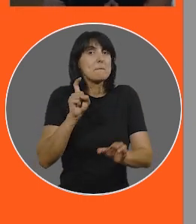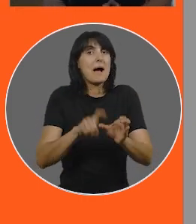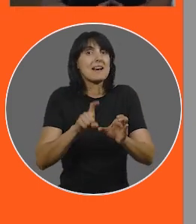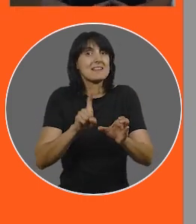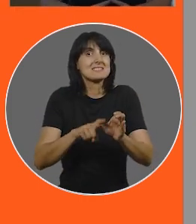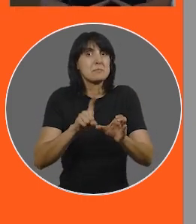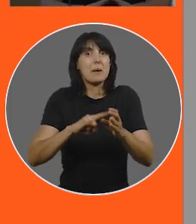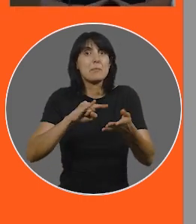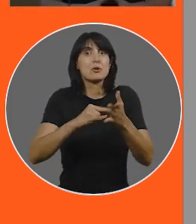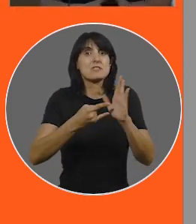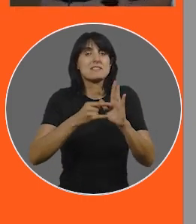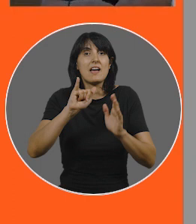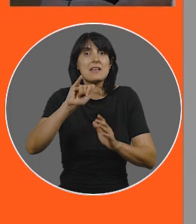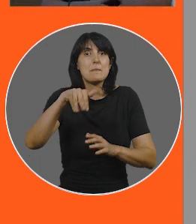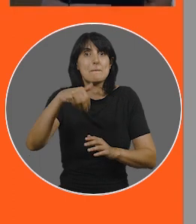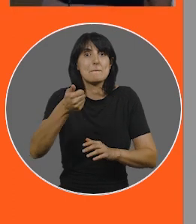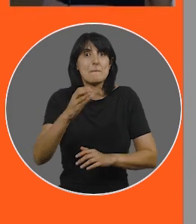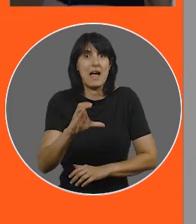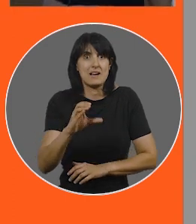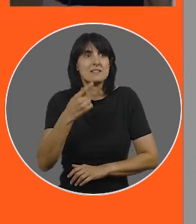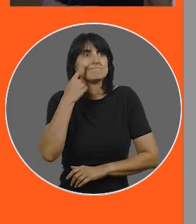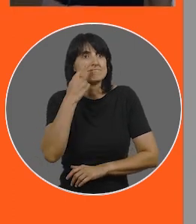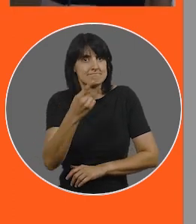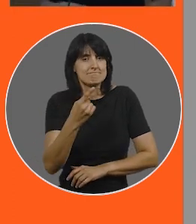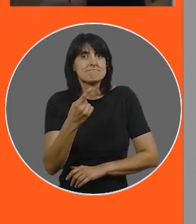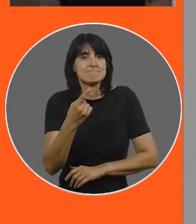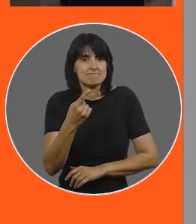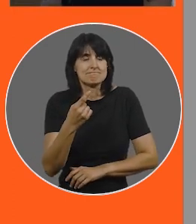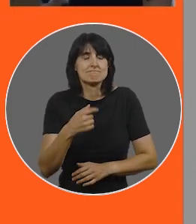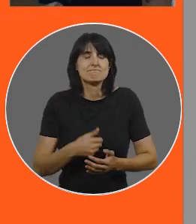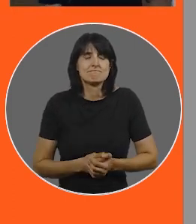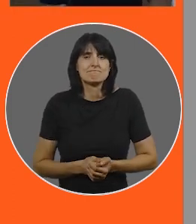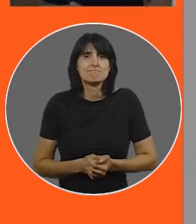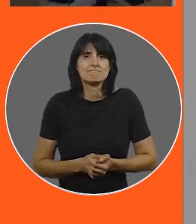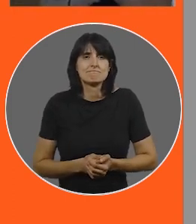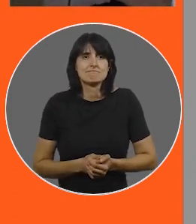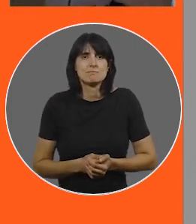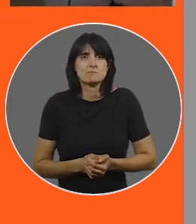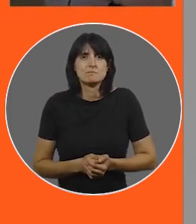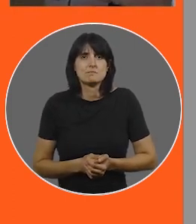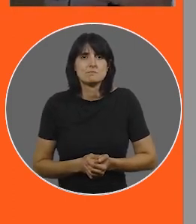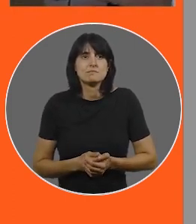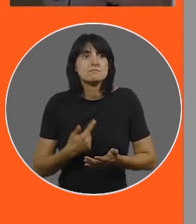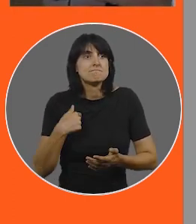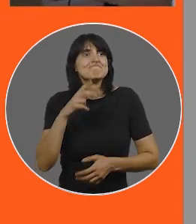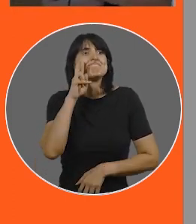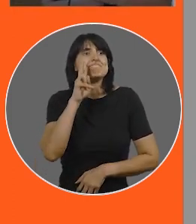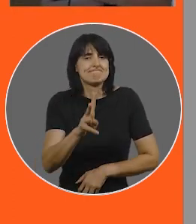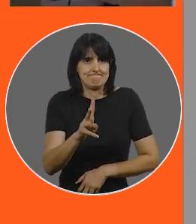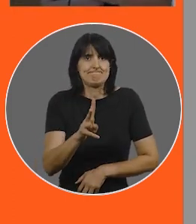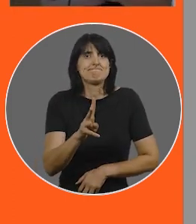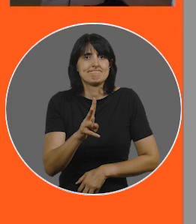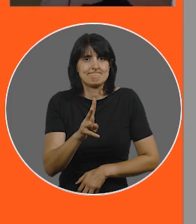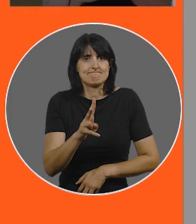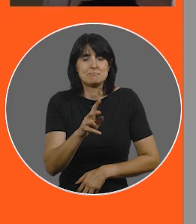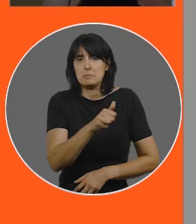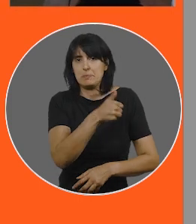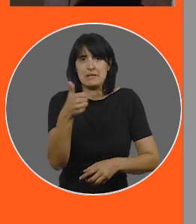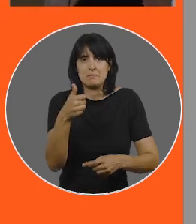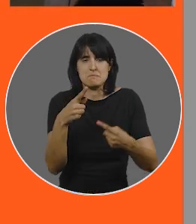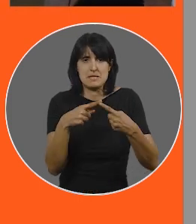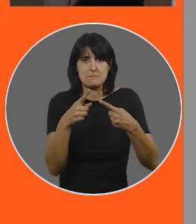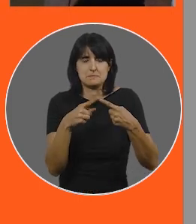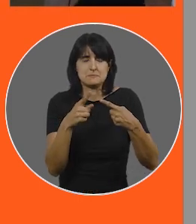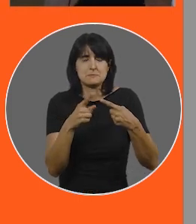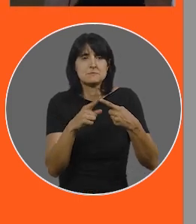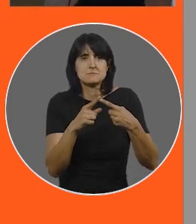projecte IMAC, que vam veure com, deixa'm mirar el temps perquè jo xerro molt a vegades, com vam veure,